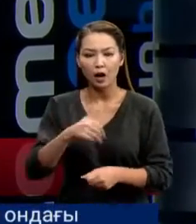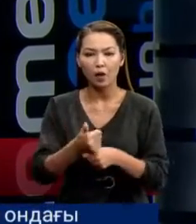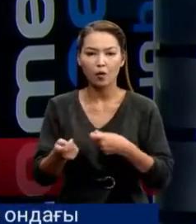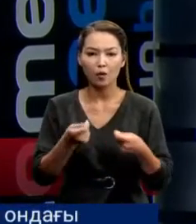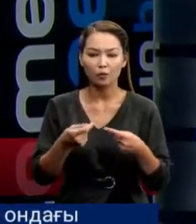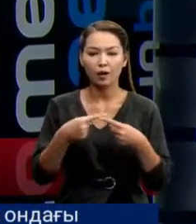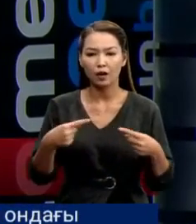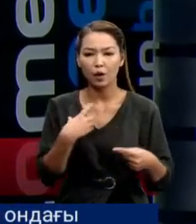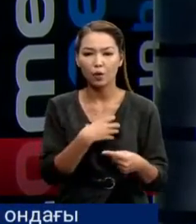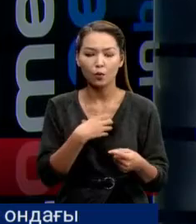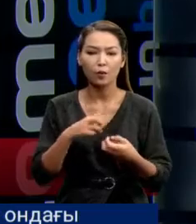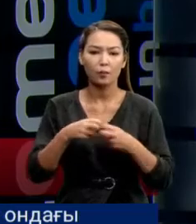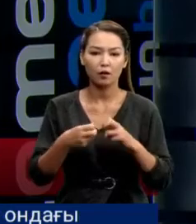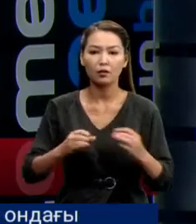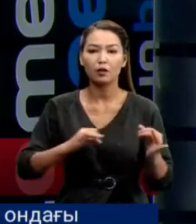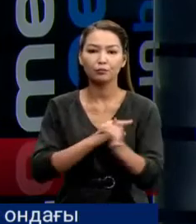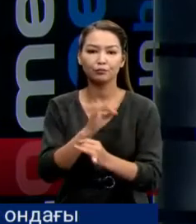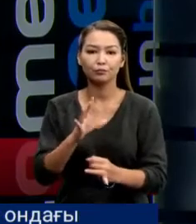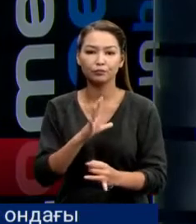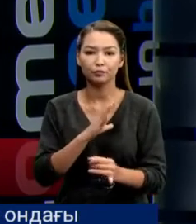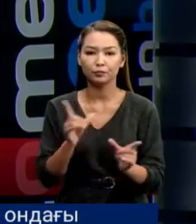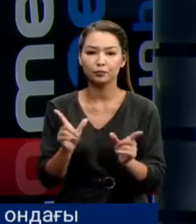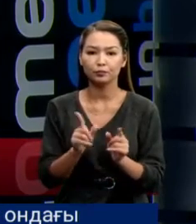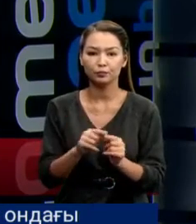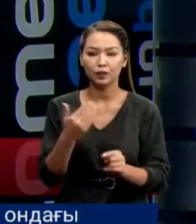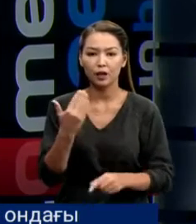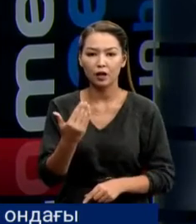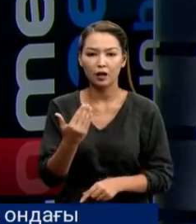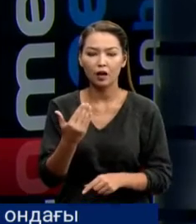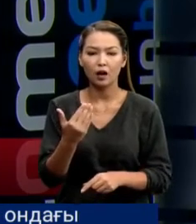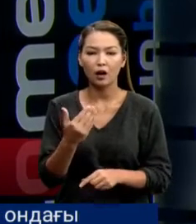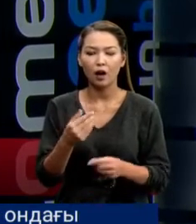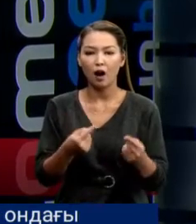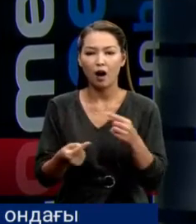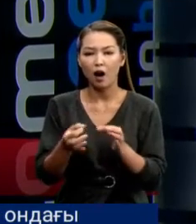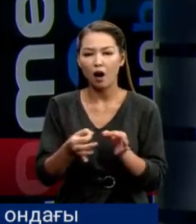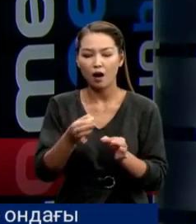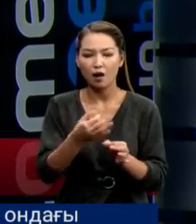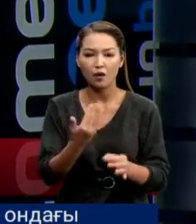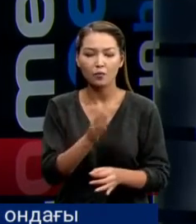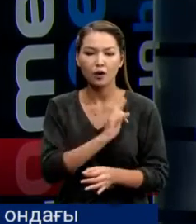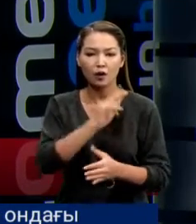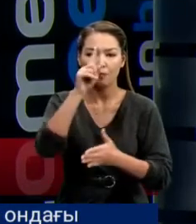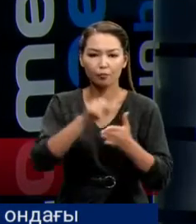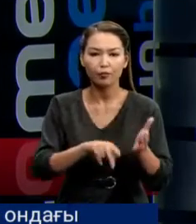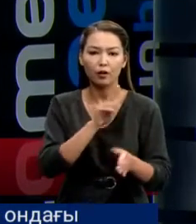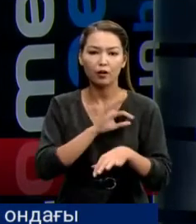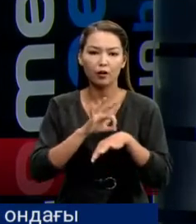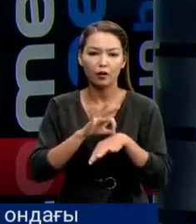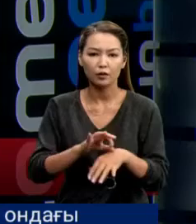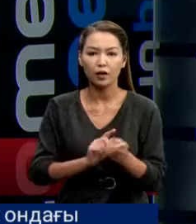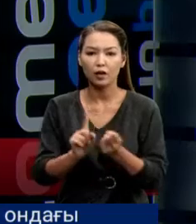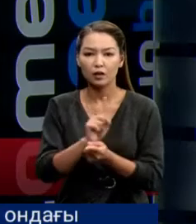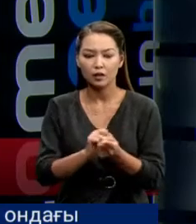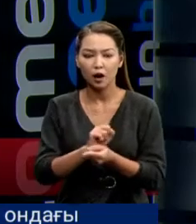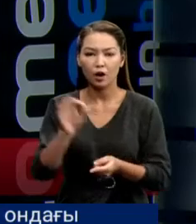өзге де өзекті мәселелерді талқылады. Сонымен қатар аймақтағы өзара іс-қимыл және сенім шаралары жөндегі кеңестің